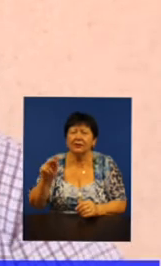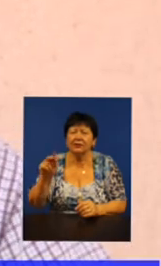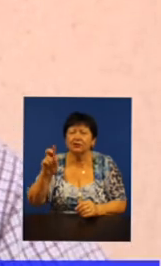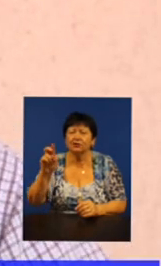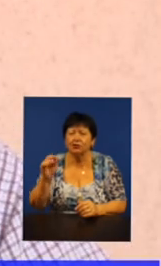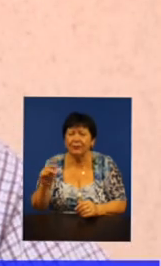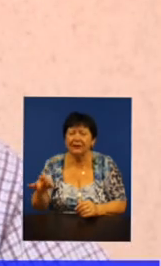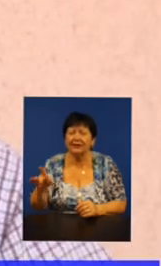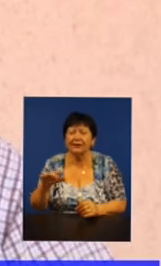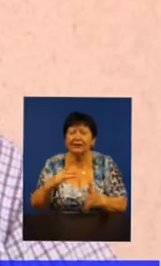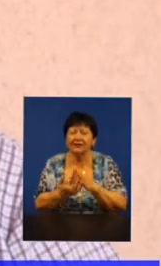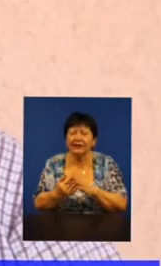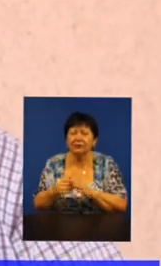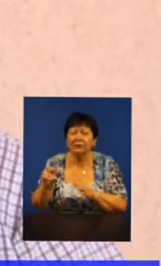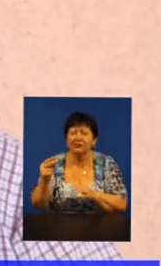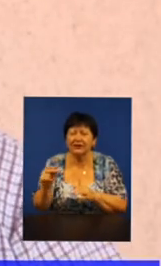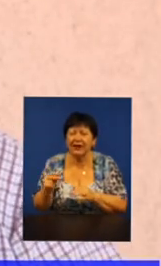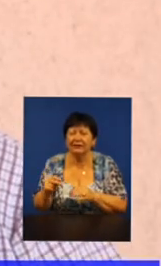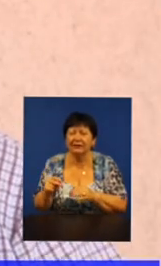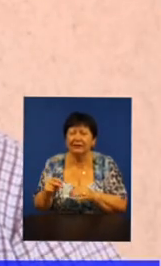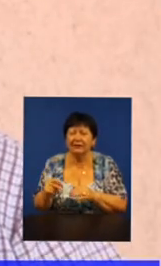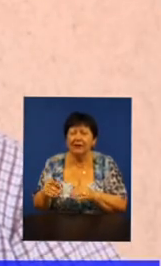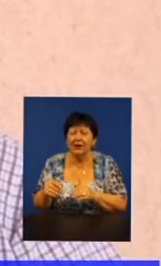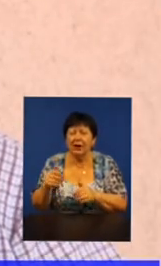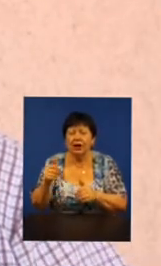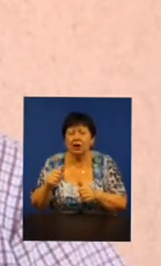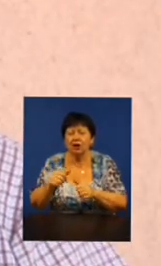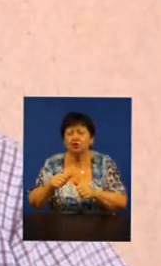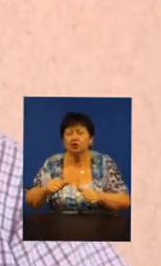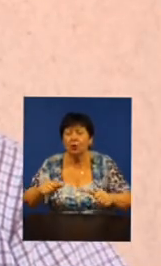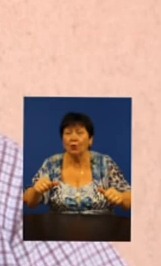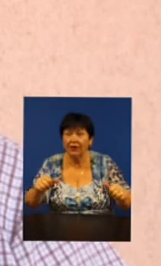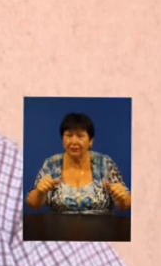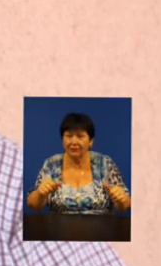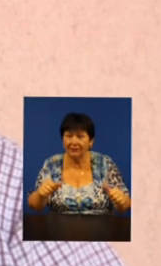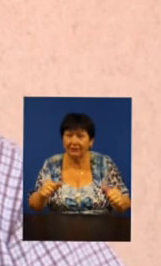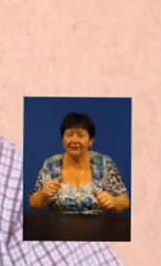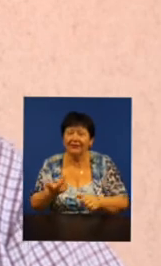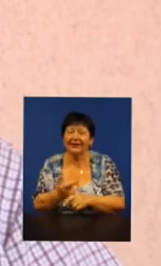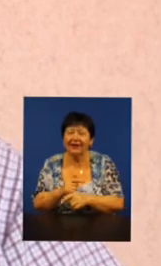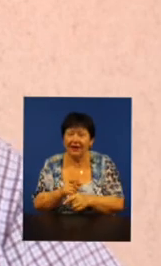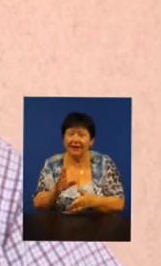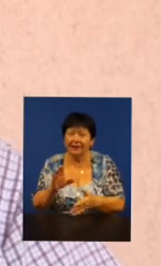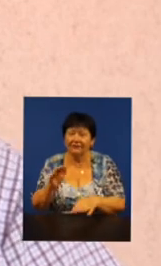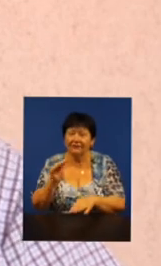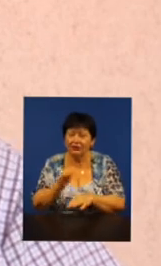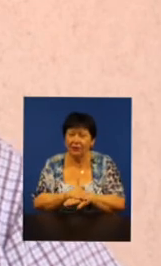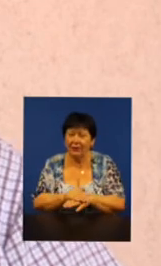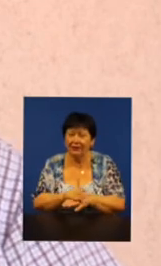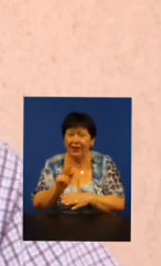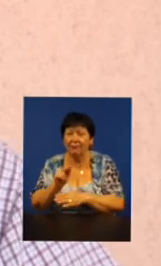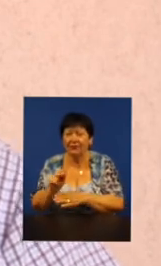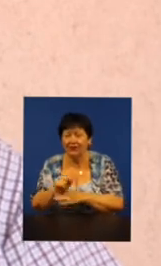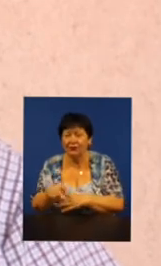raionul Cimișlia, și juriul din care făceau parte profesorii